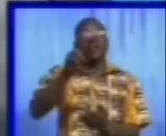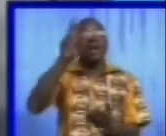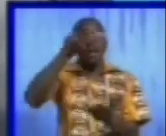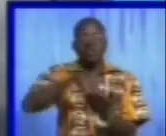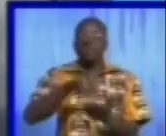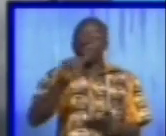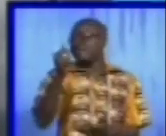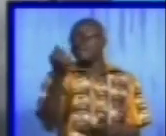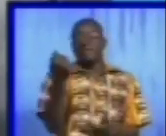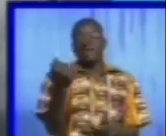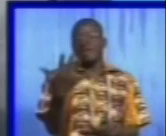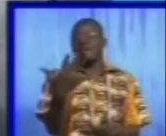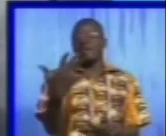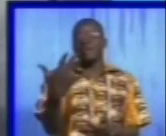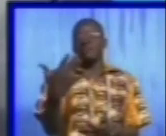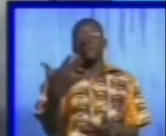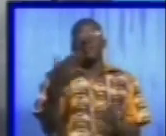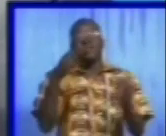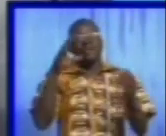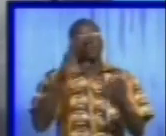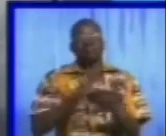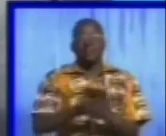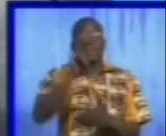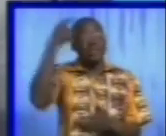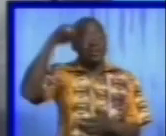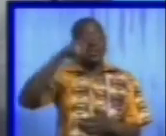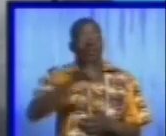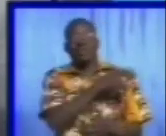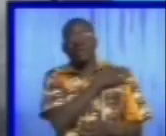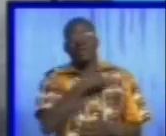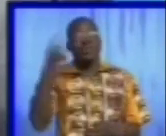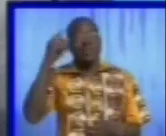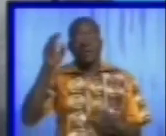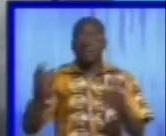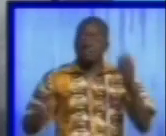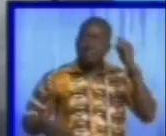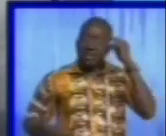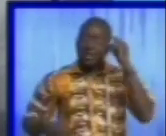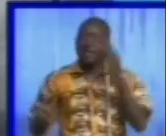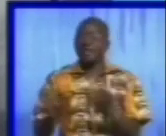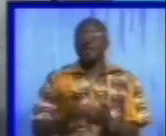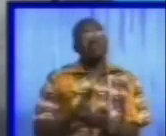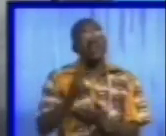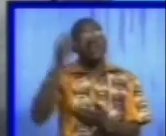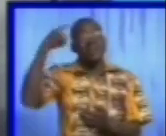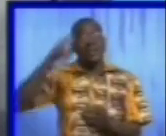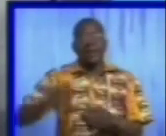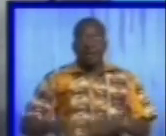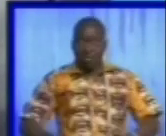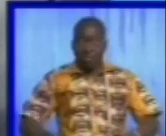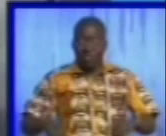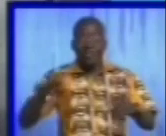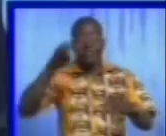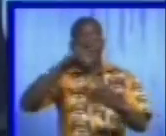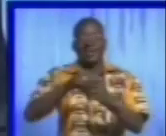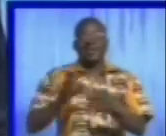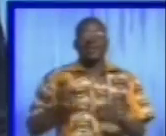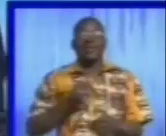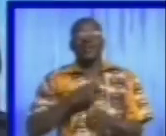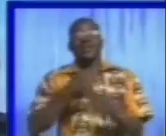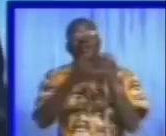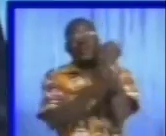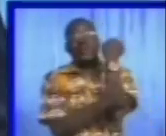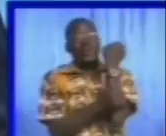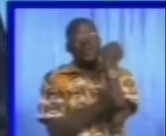2015, j'ai bon espoir que le système de l'assurance maladie universelle va commencer à se mettre en route dans notre pays. En tout cas, en